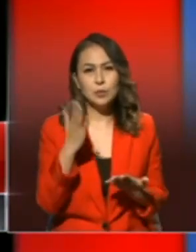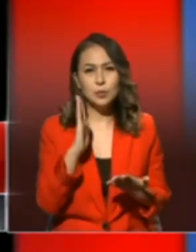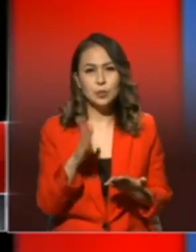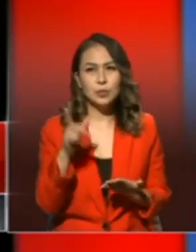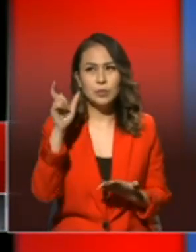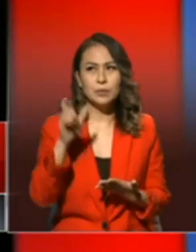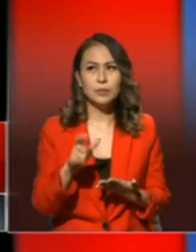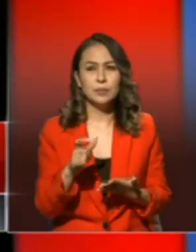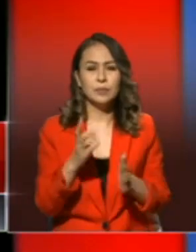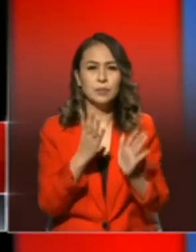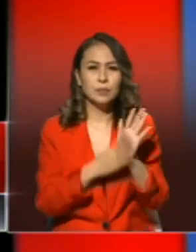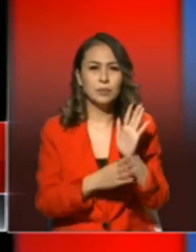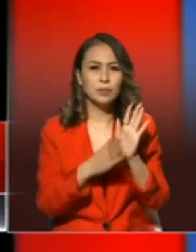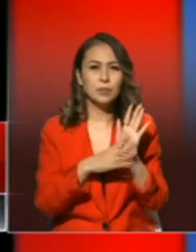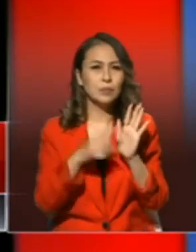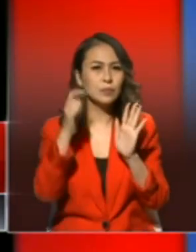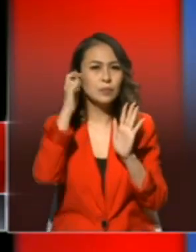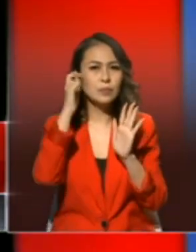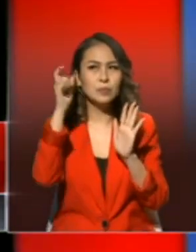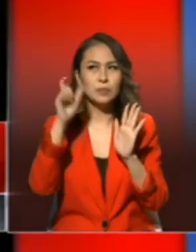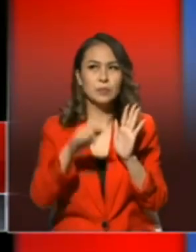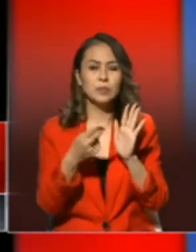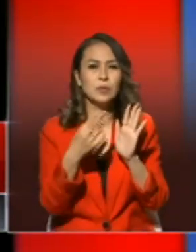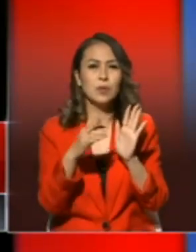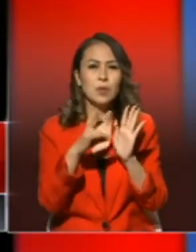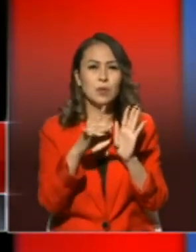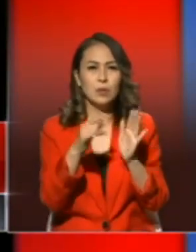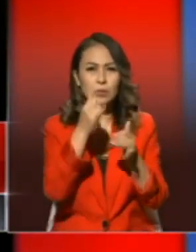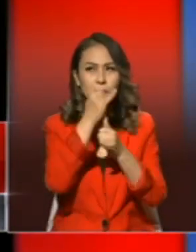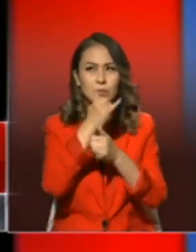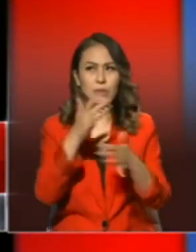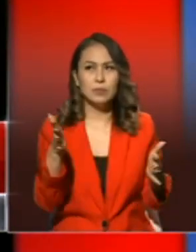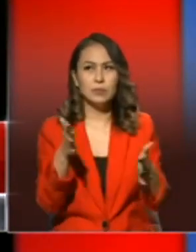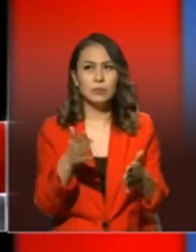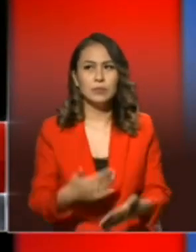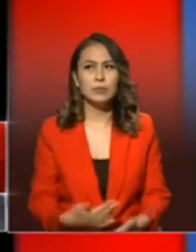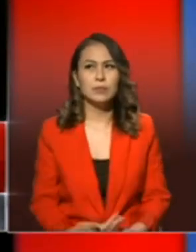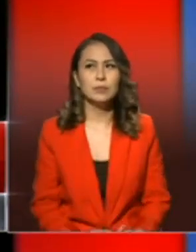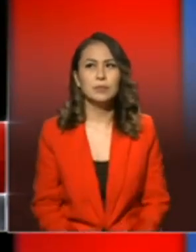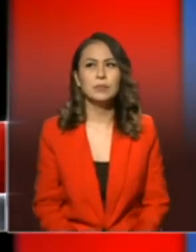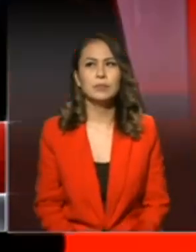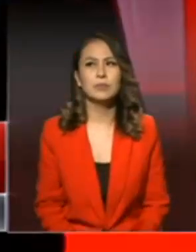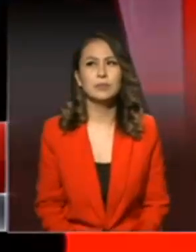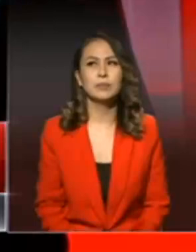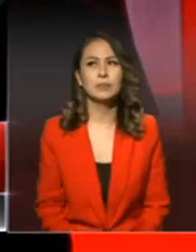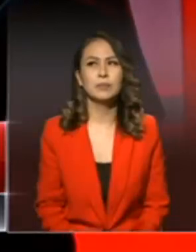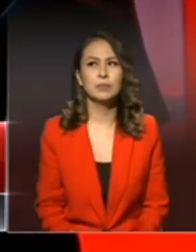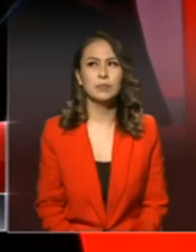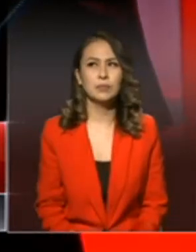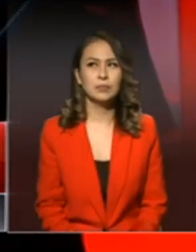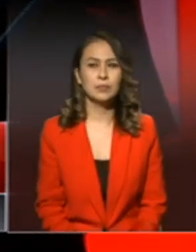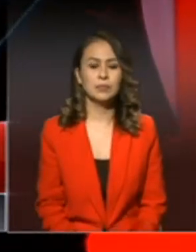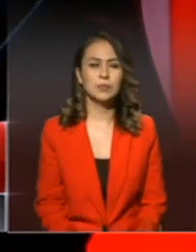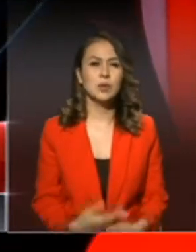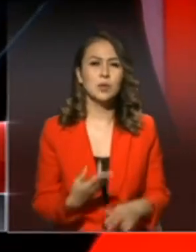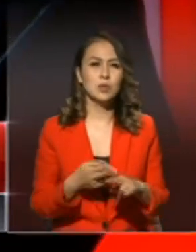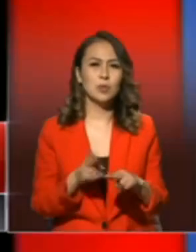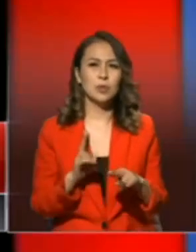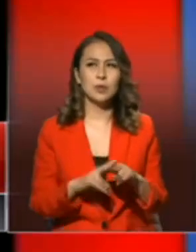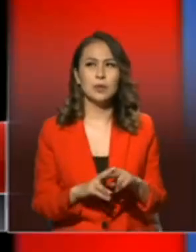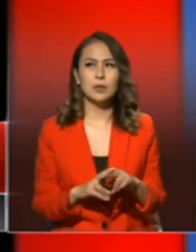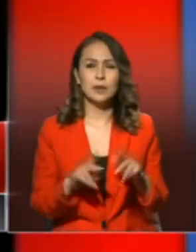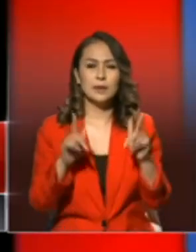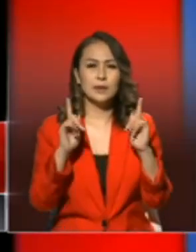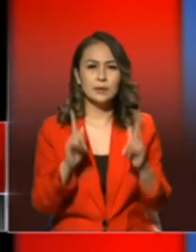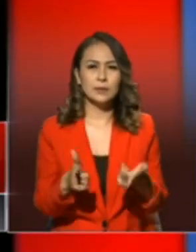адам 90-ға келсе, ол донор бола алмайды ғой жағдайға, мысалы. Сондықтан ол даже